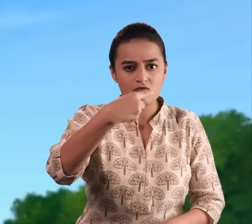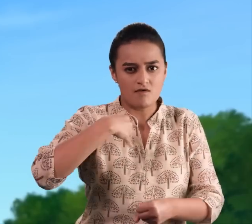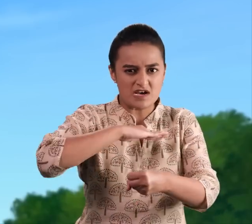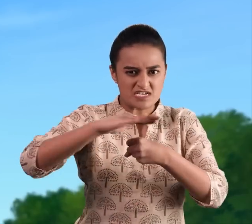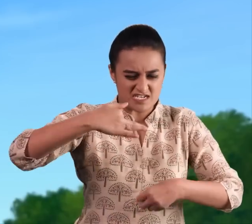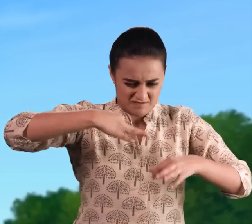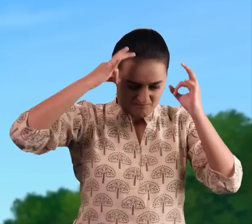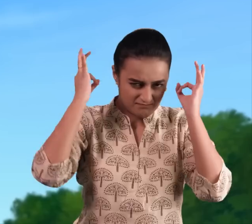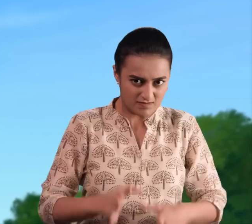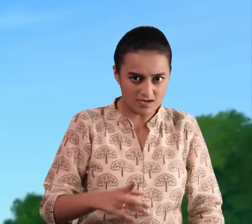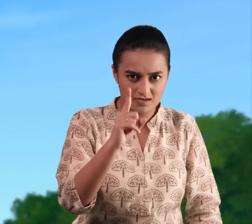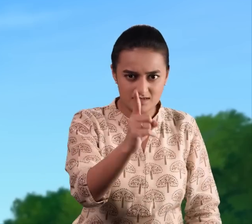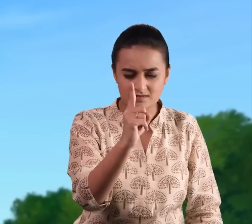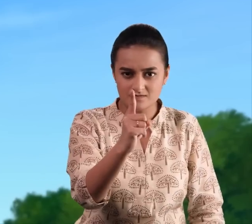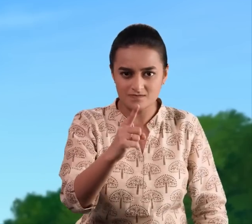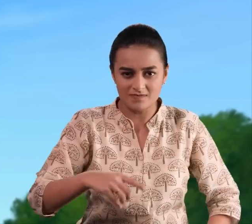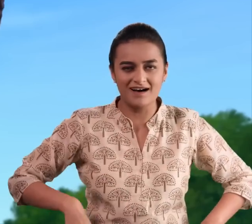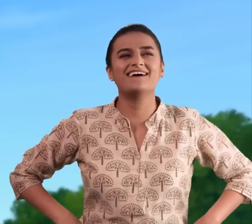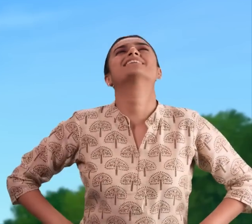हाथों से नहीं बचने वाला।